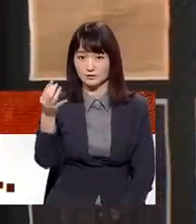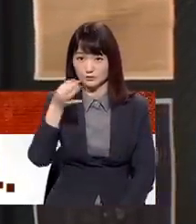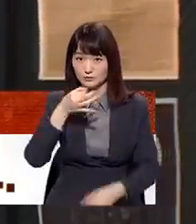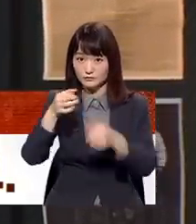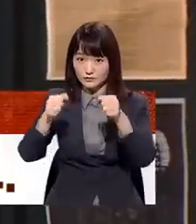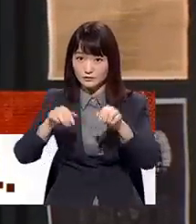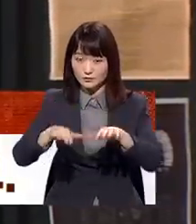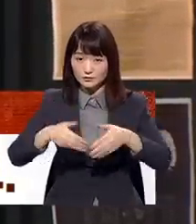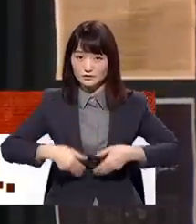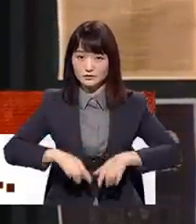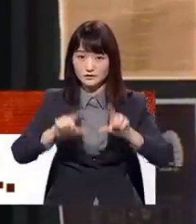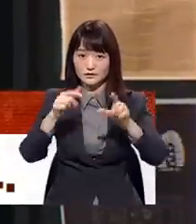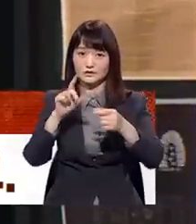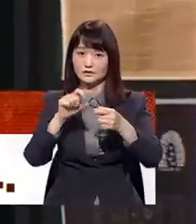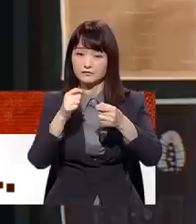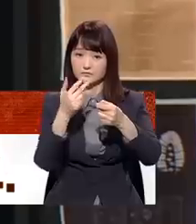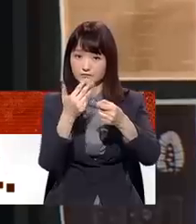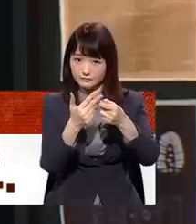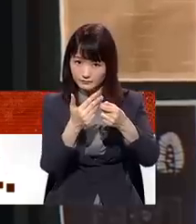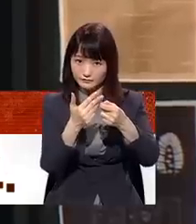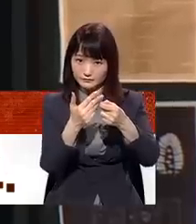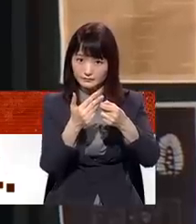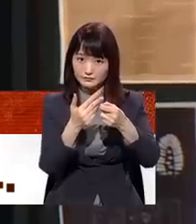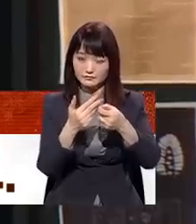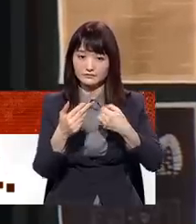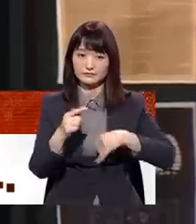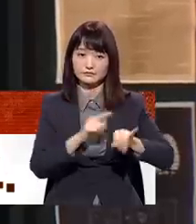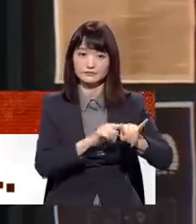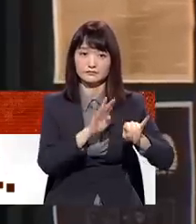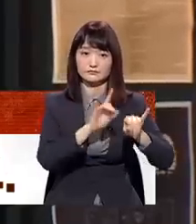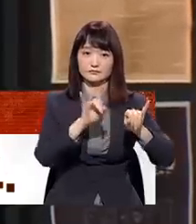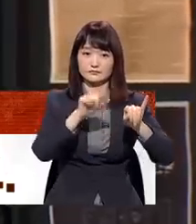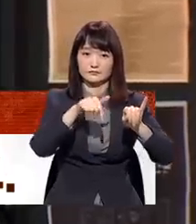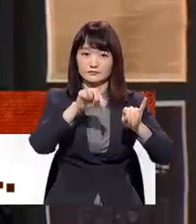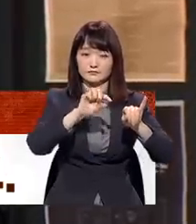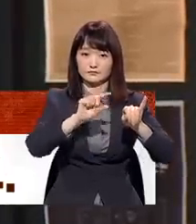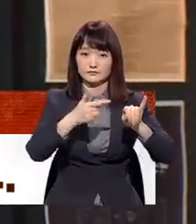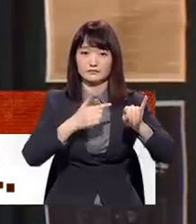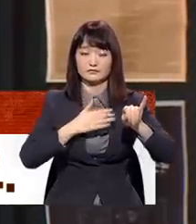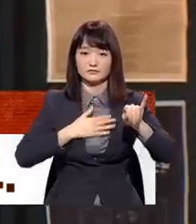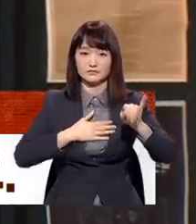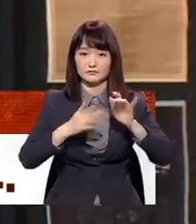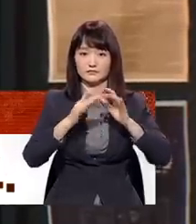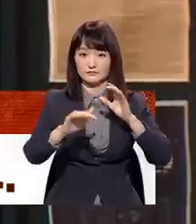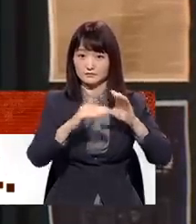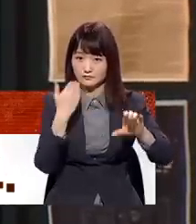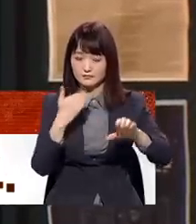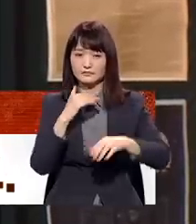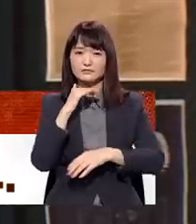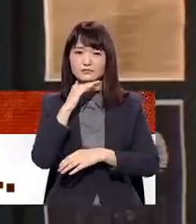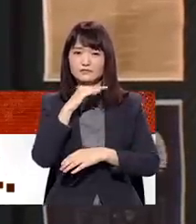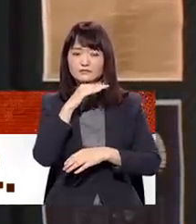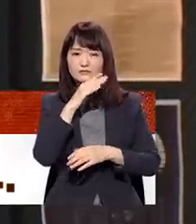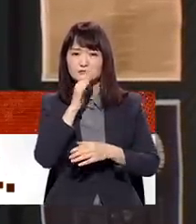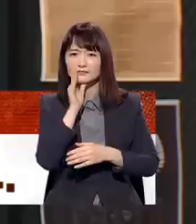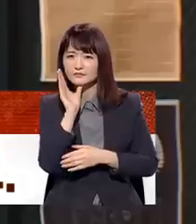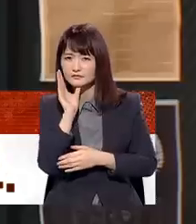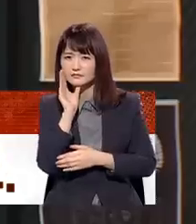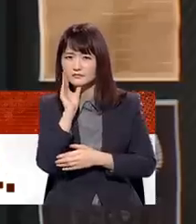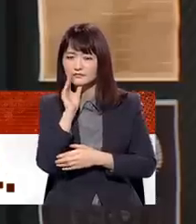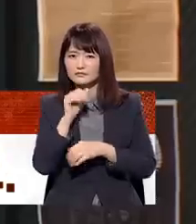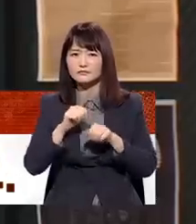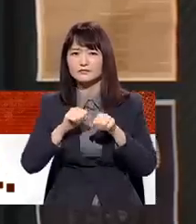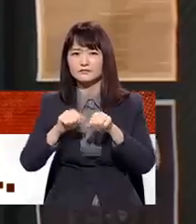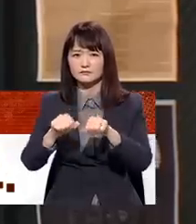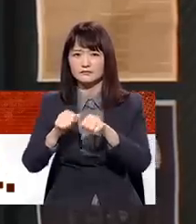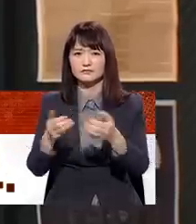오늘 68번째 생일을 맞으셨다고요? 따님 백주윤님이 알려주셨습니다. 자, 적지 않은 연세에도 환경미화원 일을